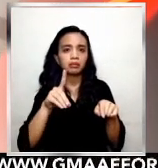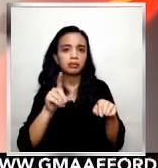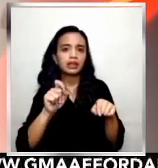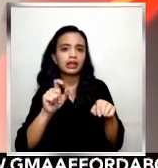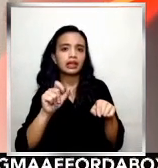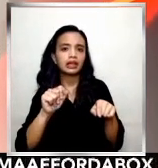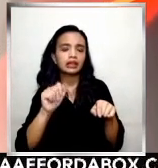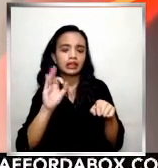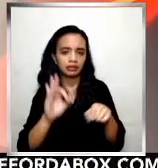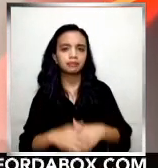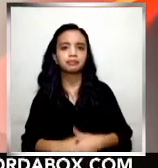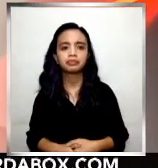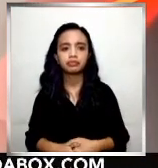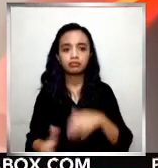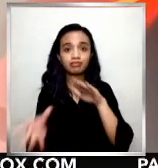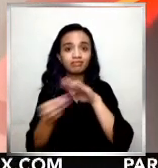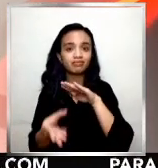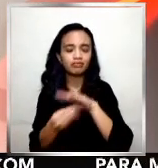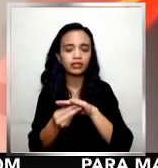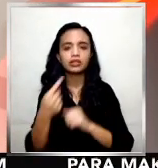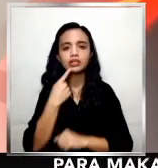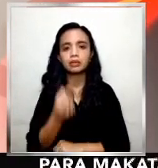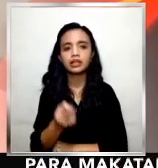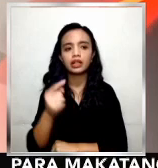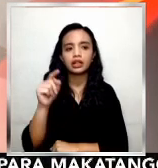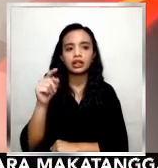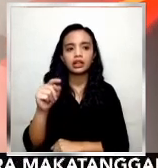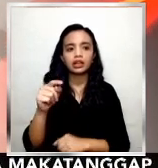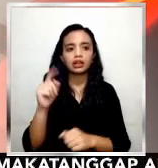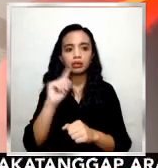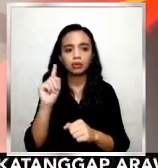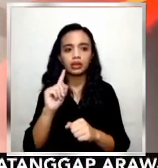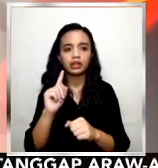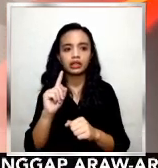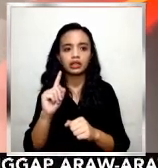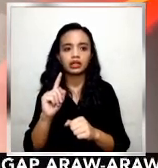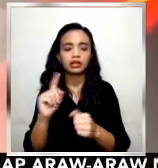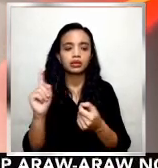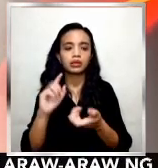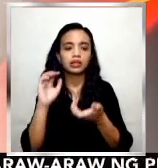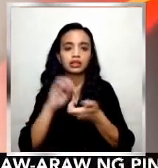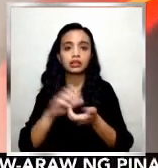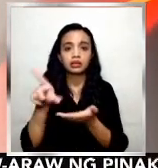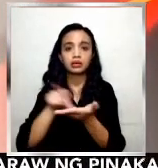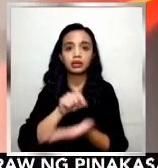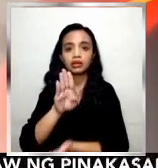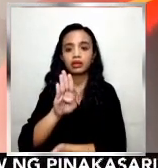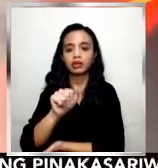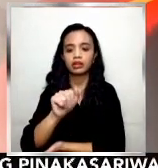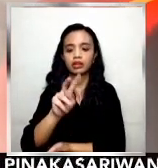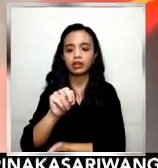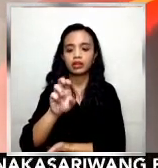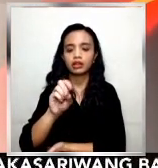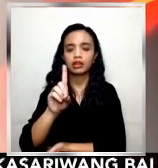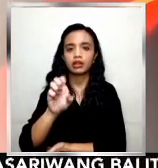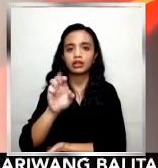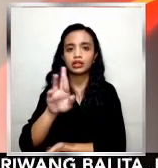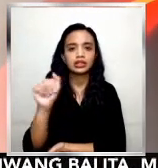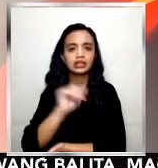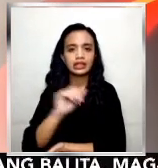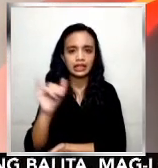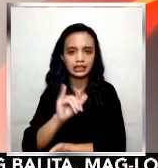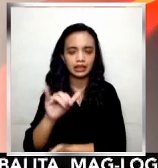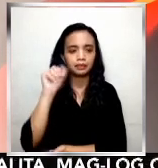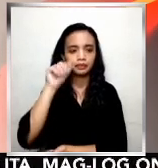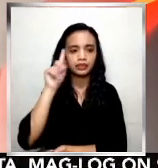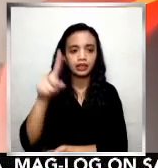Inquirer, inilathala rin daw nila at ng kanilang sister publication na Bandera ang kaparehong advertisements ng NABCOR. Ayon pa sa